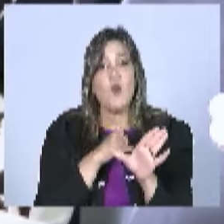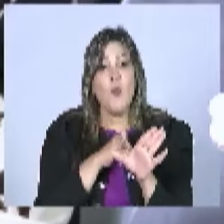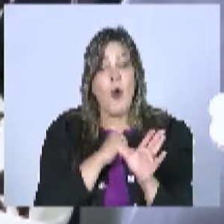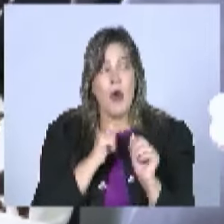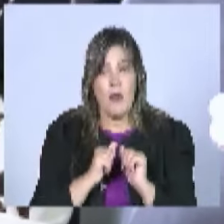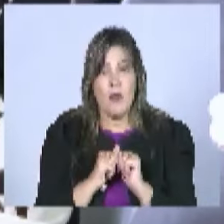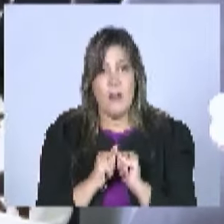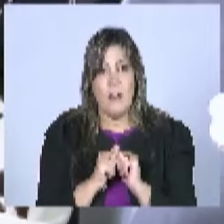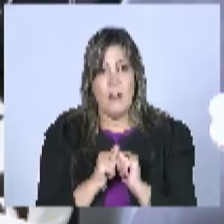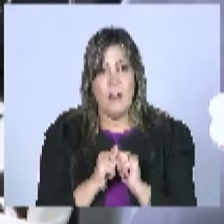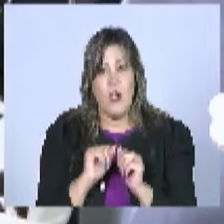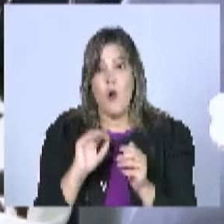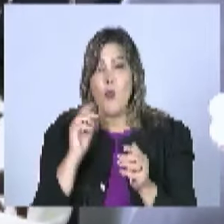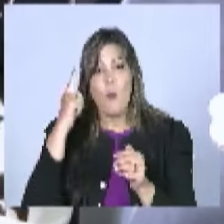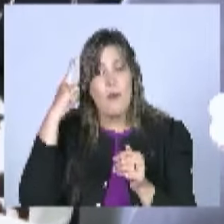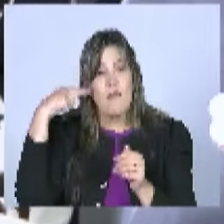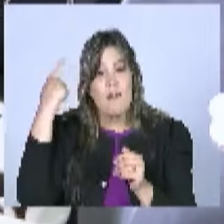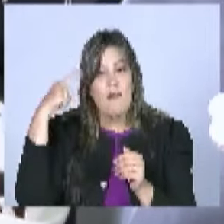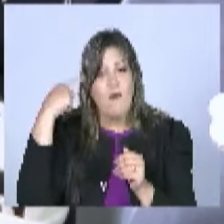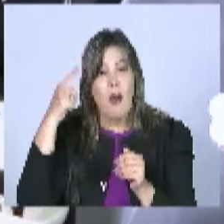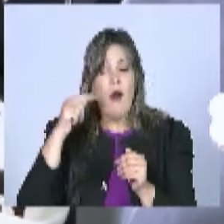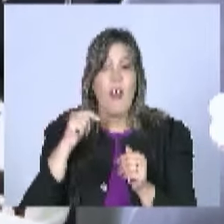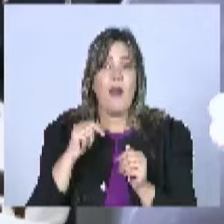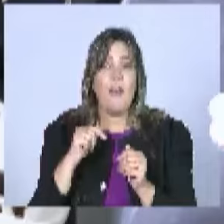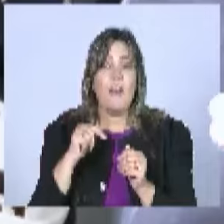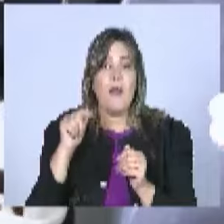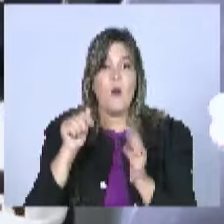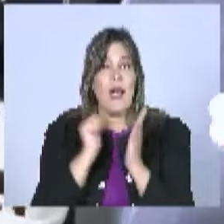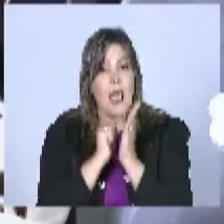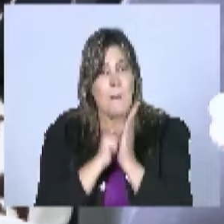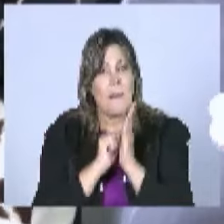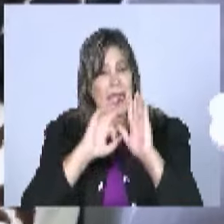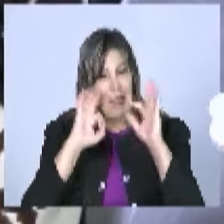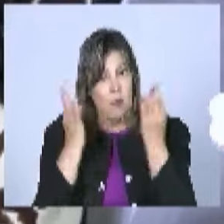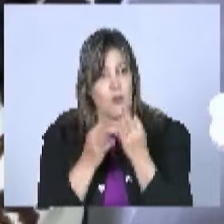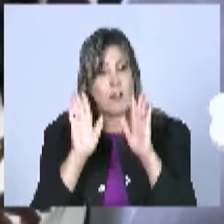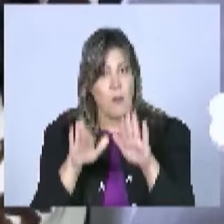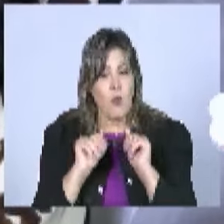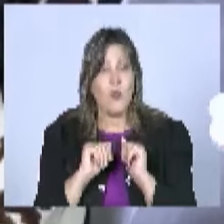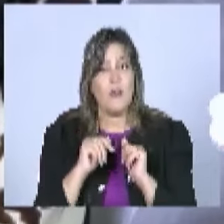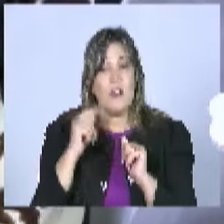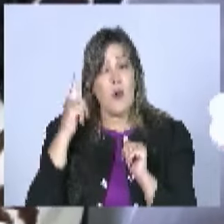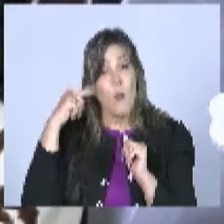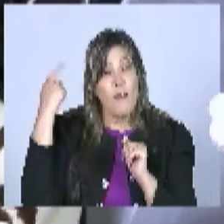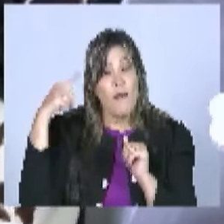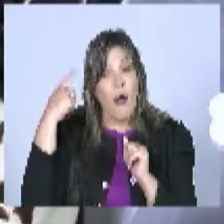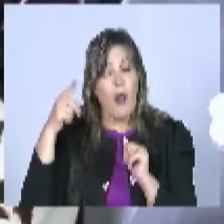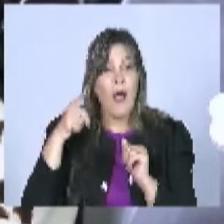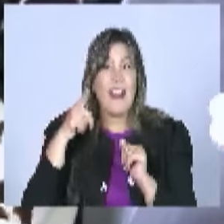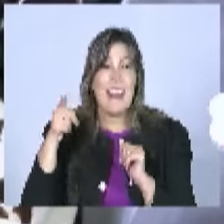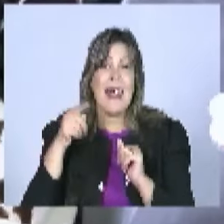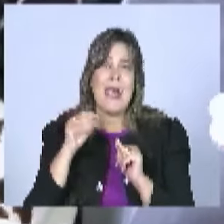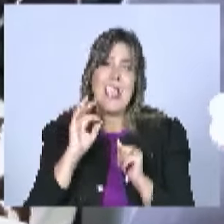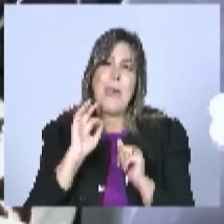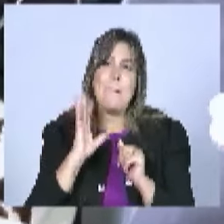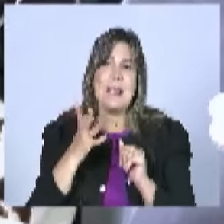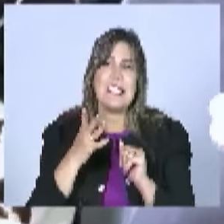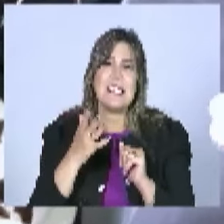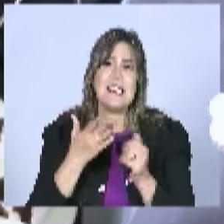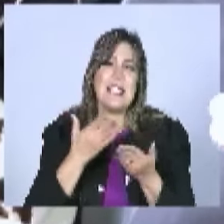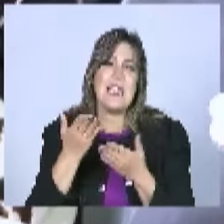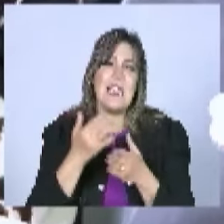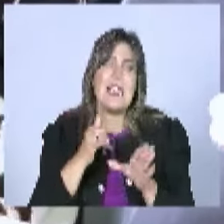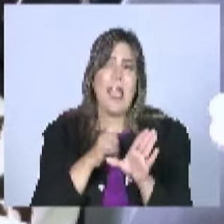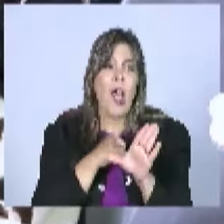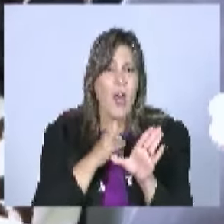سيدنا ومعتقده و هتسكن في بيت عيله وفي سلايف ومعتقده انها بس مفروض تتعرف على خطيبها